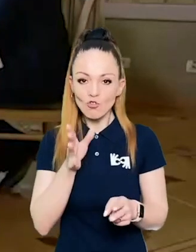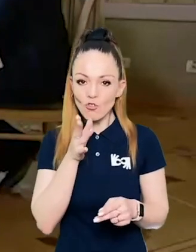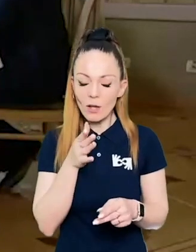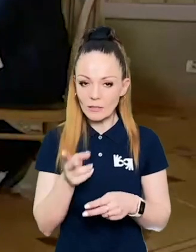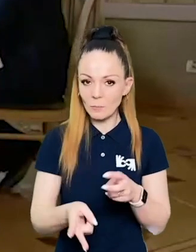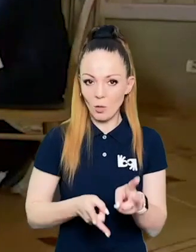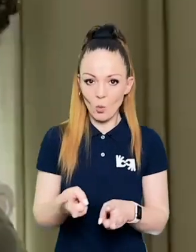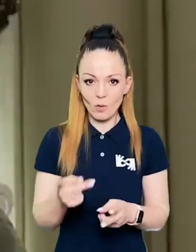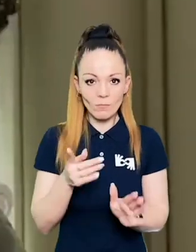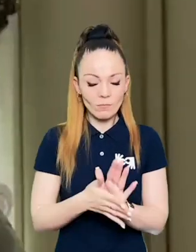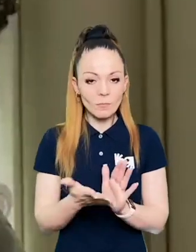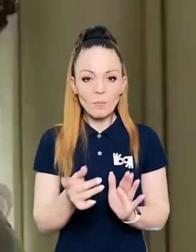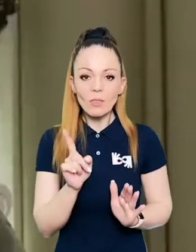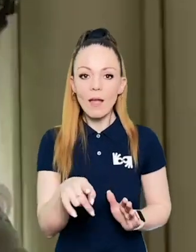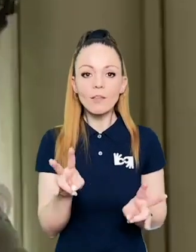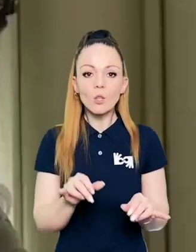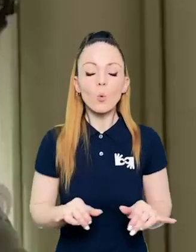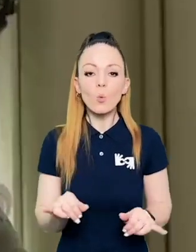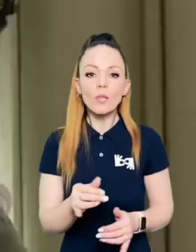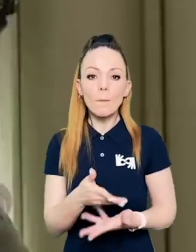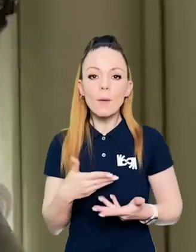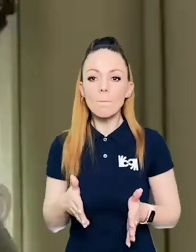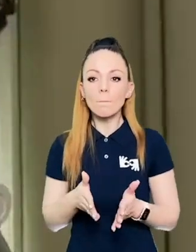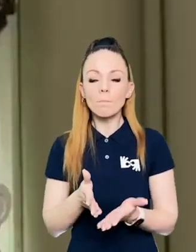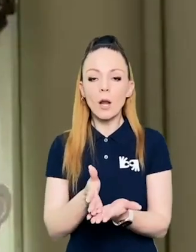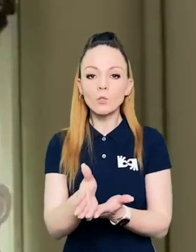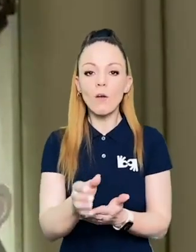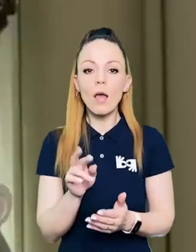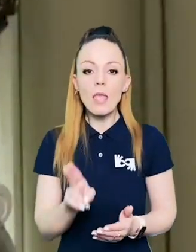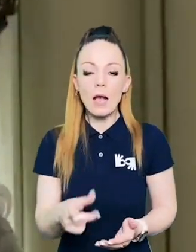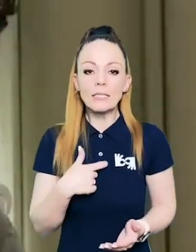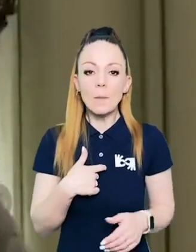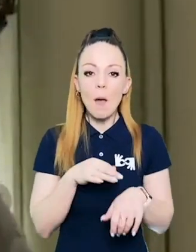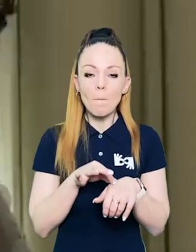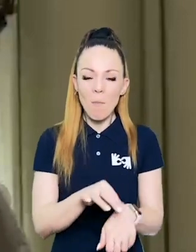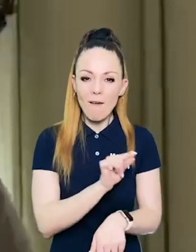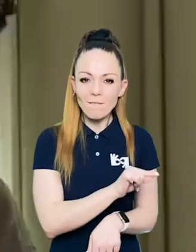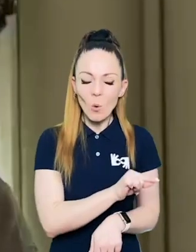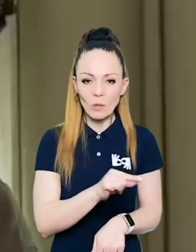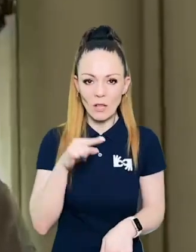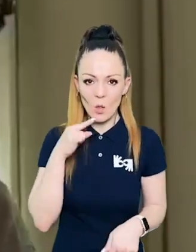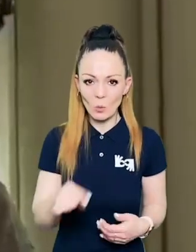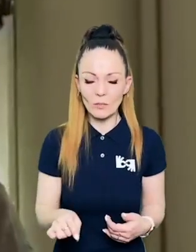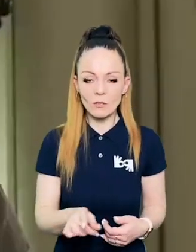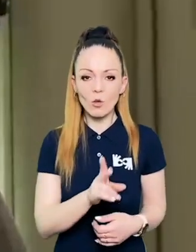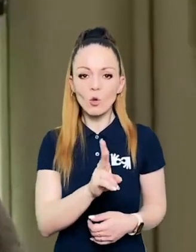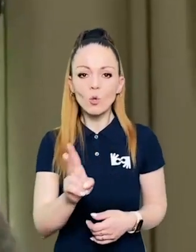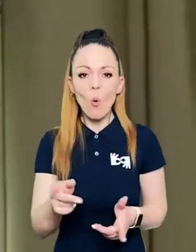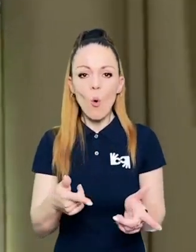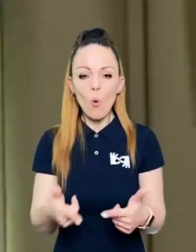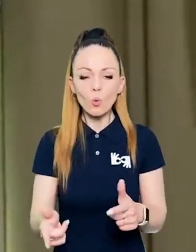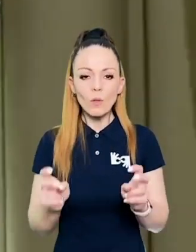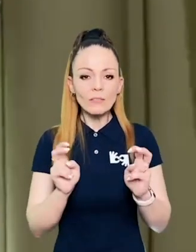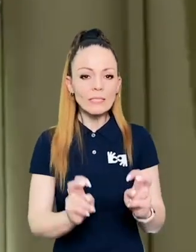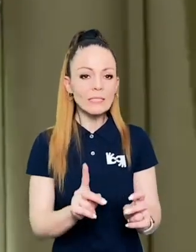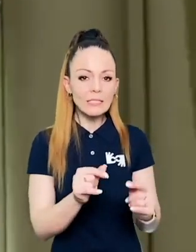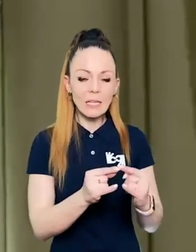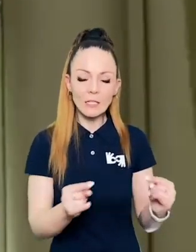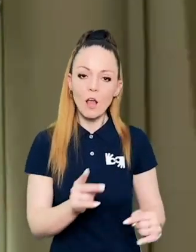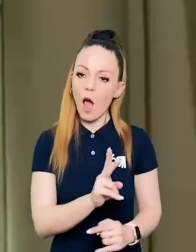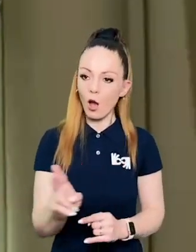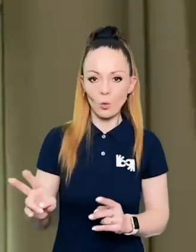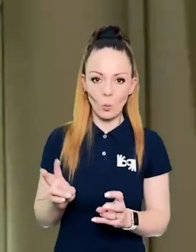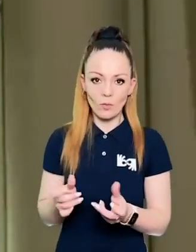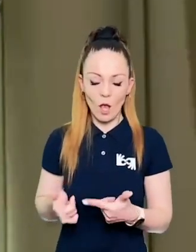Час змінює речі. Тобто навіть не тільки куди ми просуваємось, а як себе поводила Росія. Хто готовий сісти за